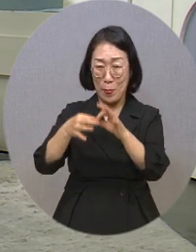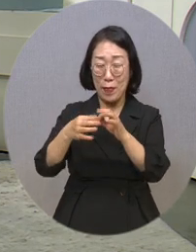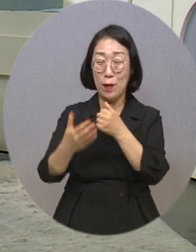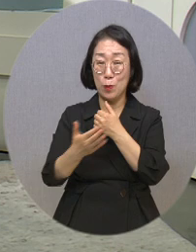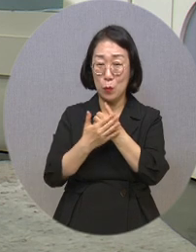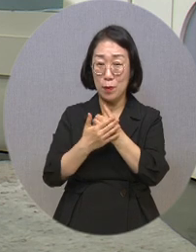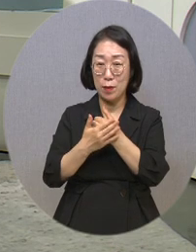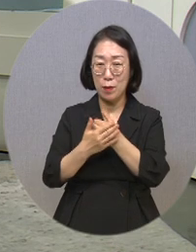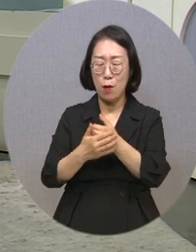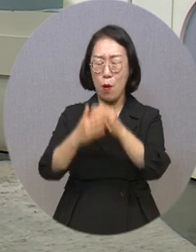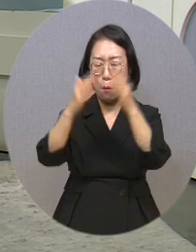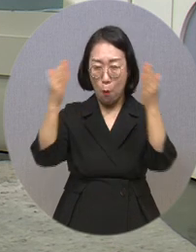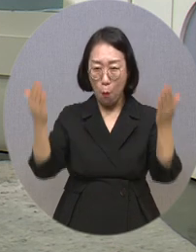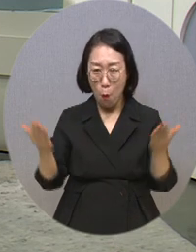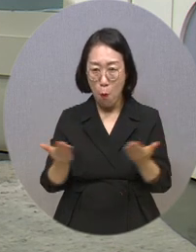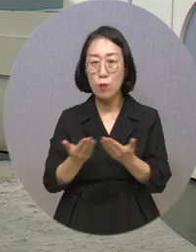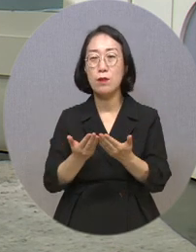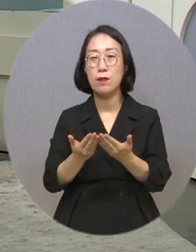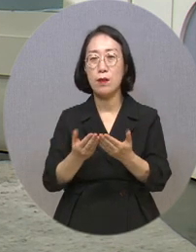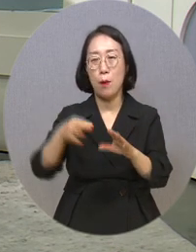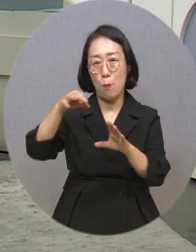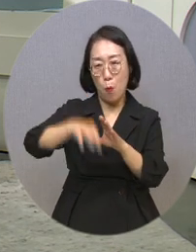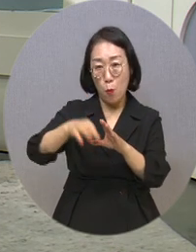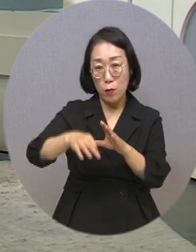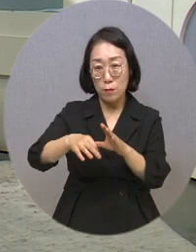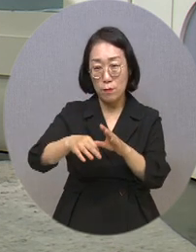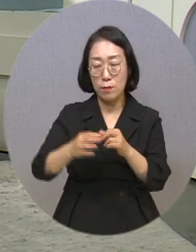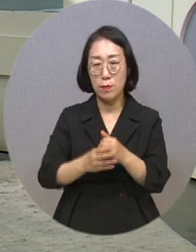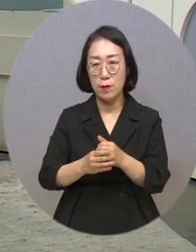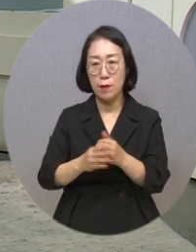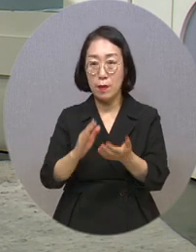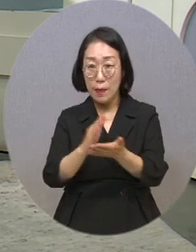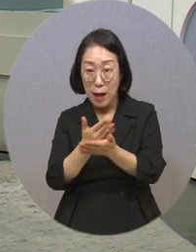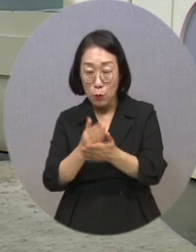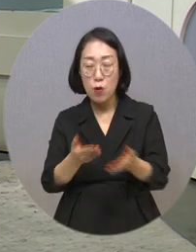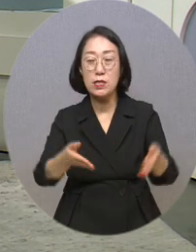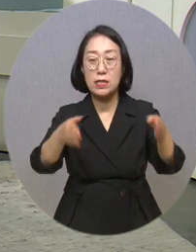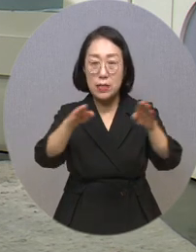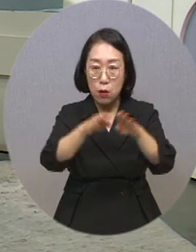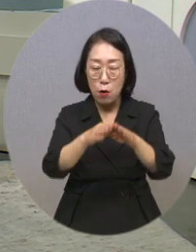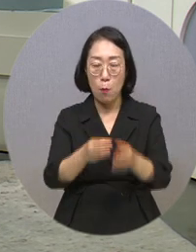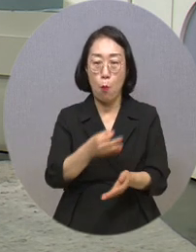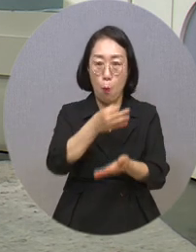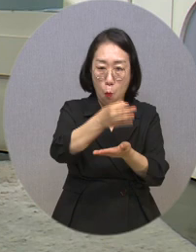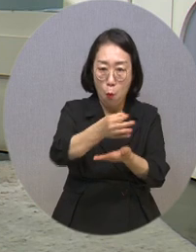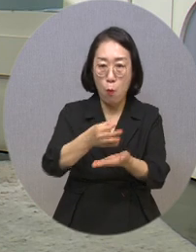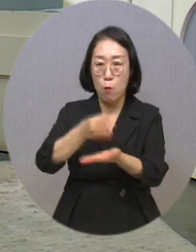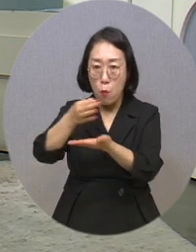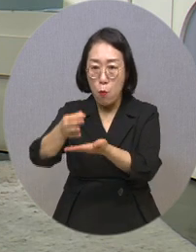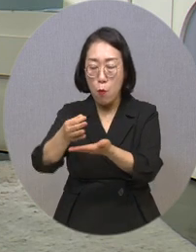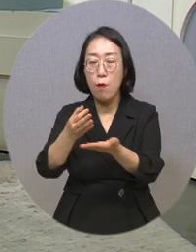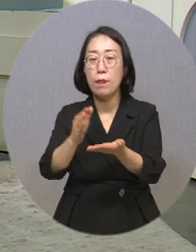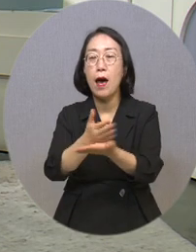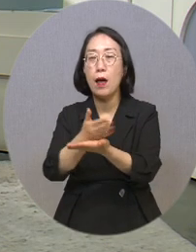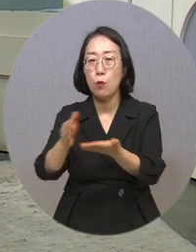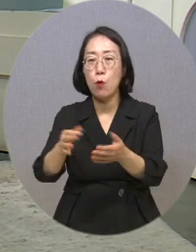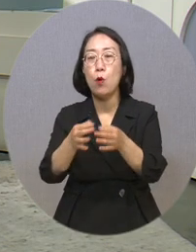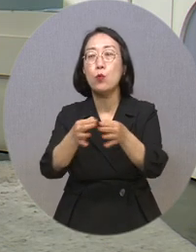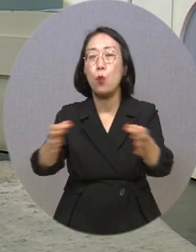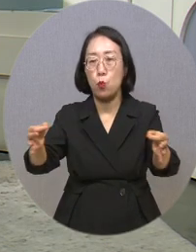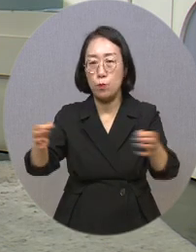아니고 전체를 모금해서 거기서 생각하는 뭐 시설도 도울 수 있고 뭐 여러 가지가 있죠. 그렇게 하는